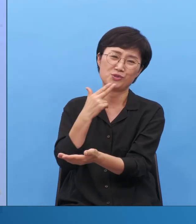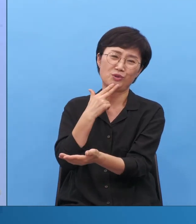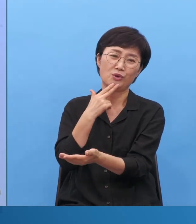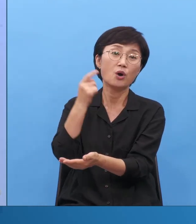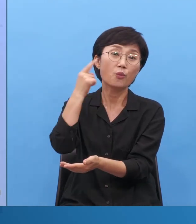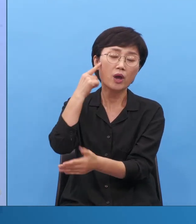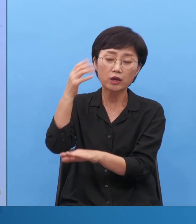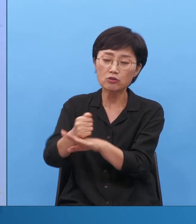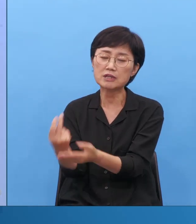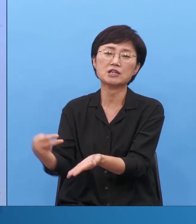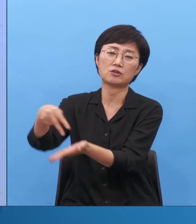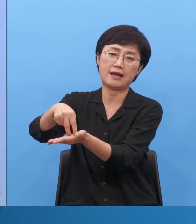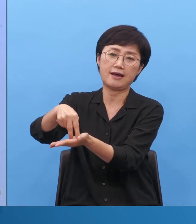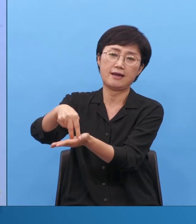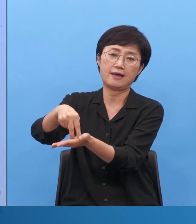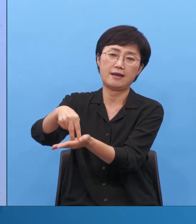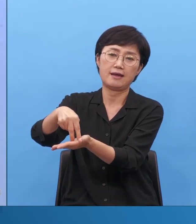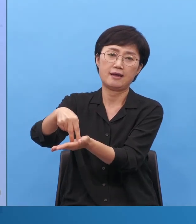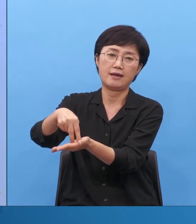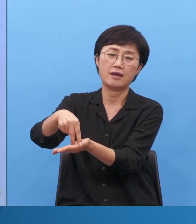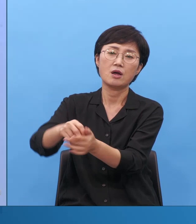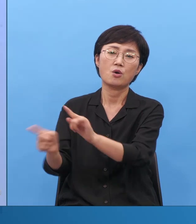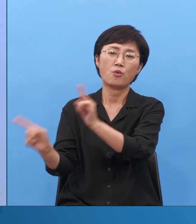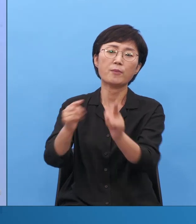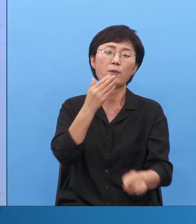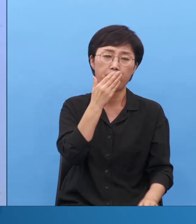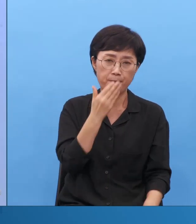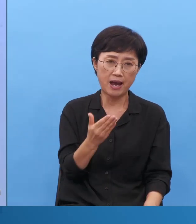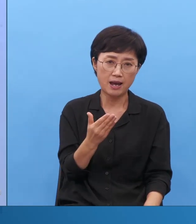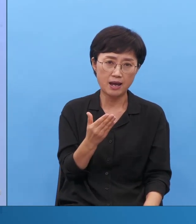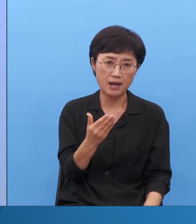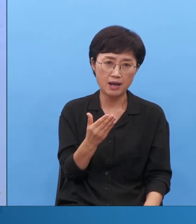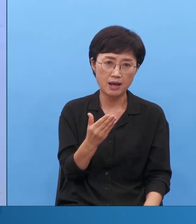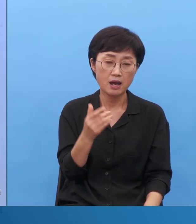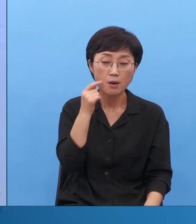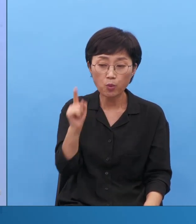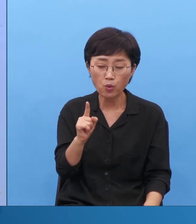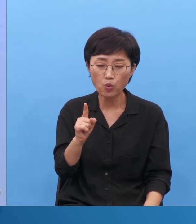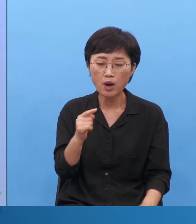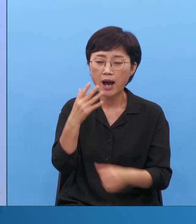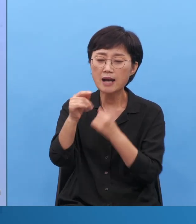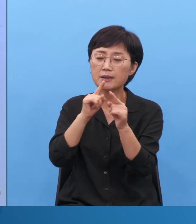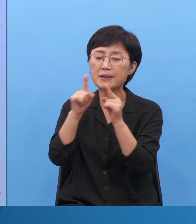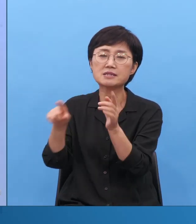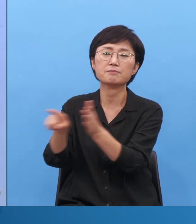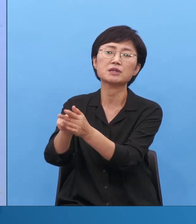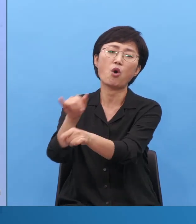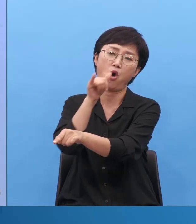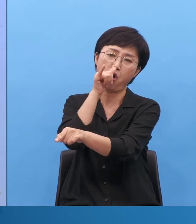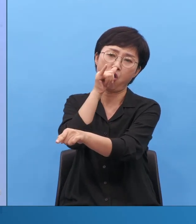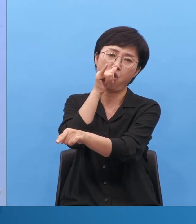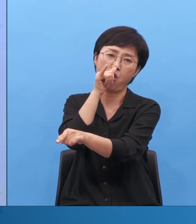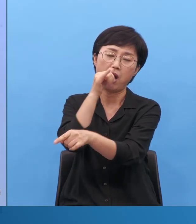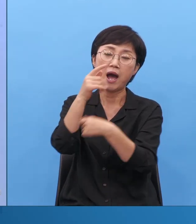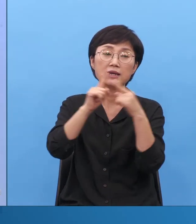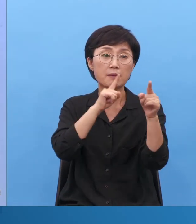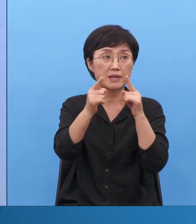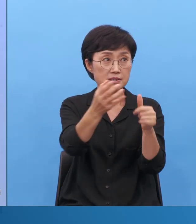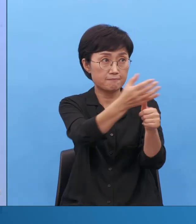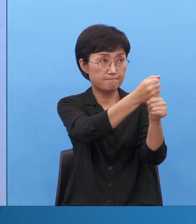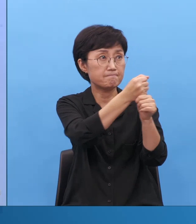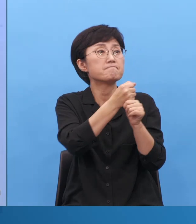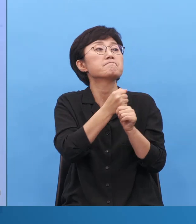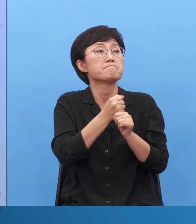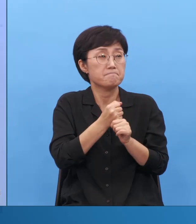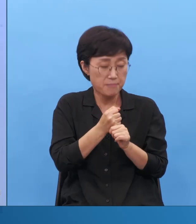어른들보다 더 응답받는 렘넌트 꽉 찼어요. And there's so many remnants who are 놀랄 receiving way 정도로. more answers than adults. 메시지 정확하게 붙잡고 있는 아이들